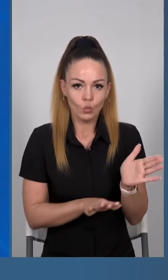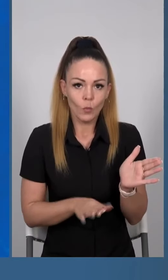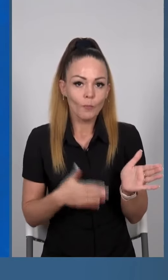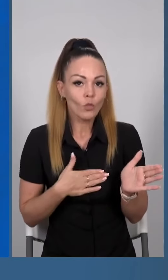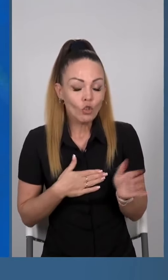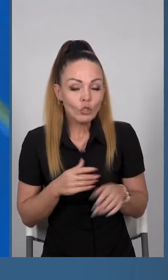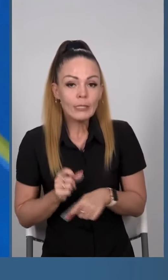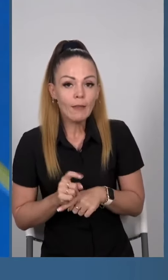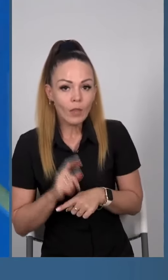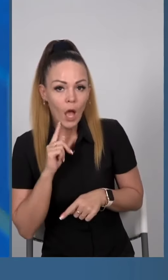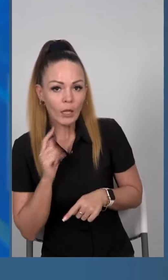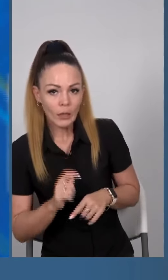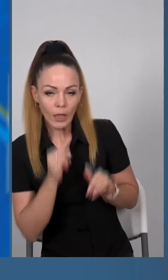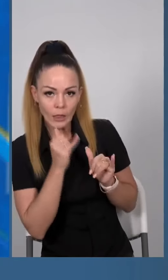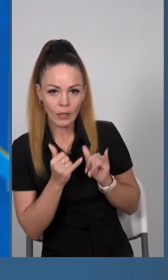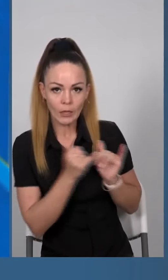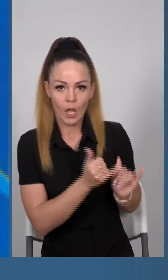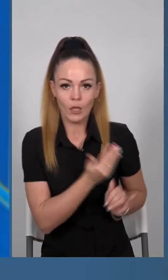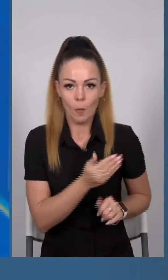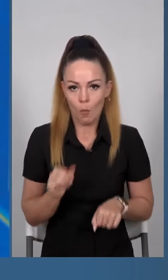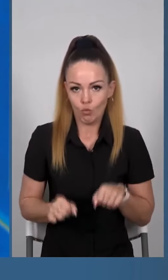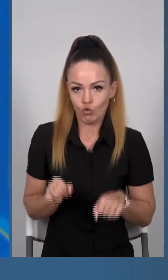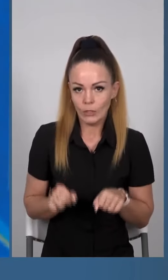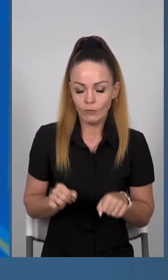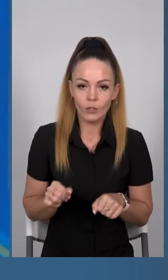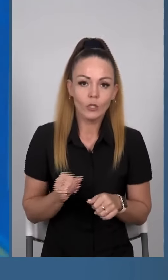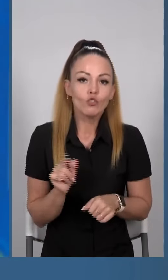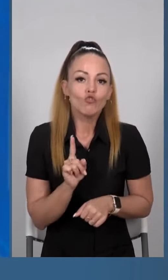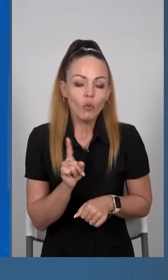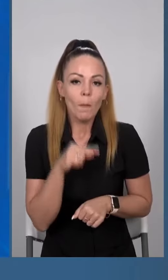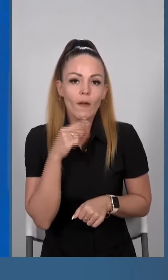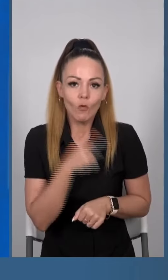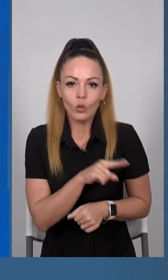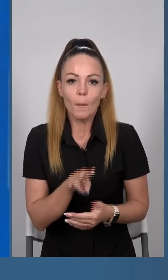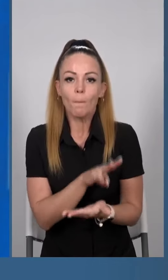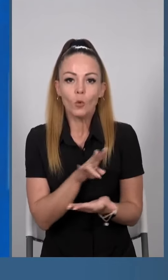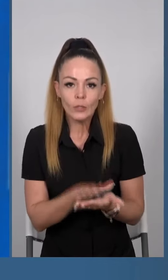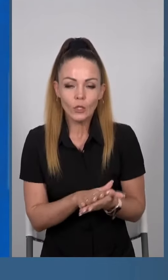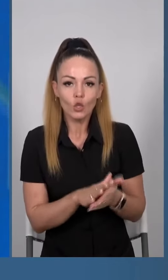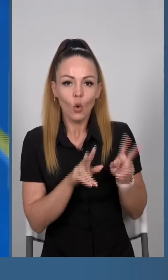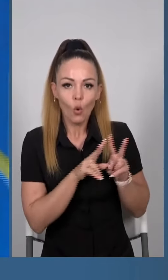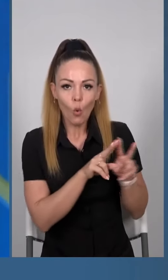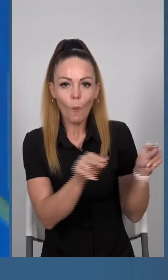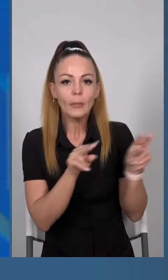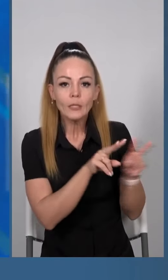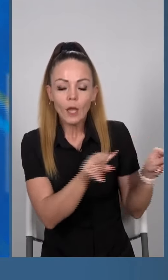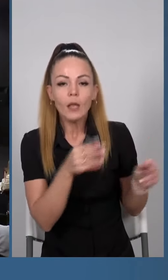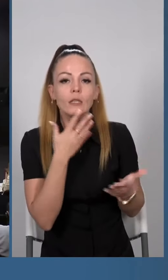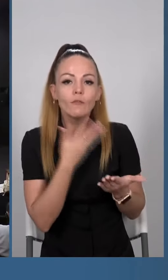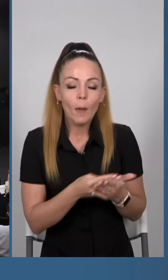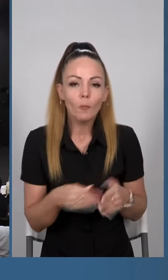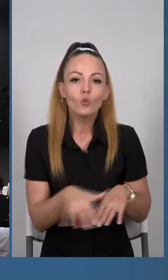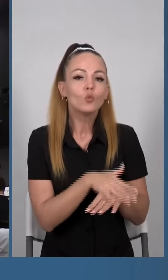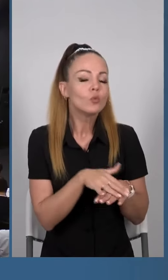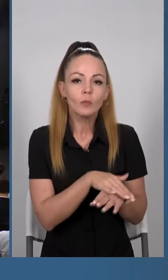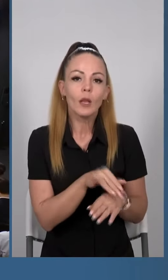Наше завдання – не дати цю можливість. І щоб вони постійно обіцяли своєму суспільству це